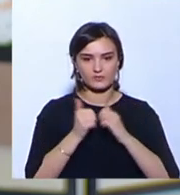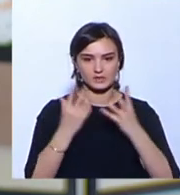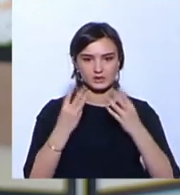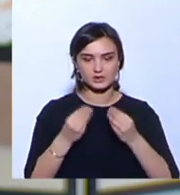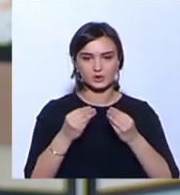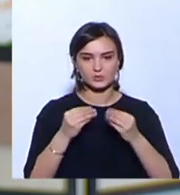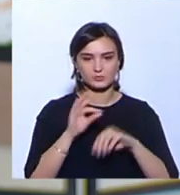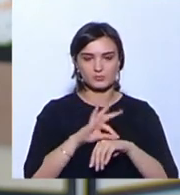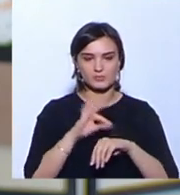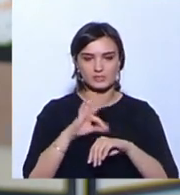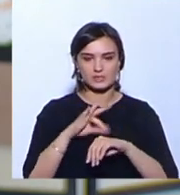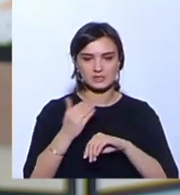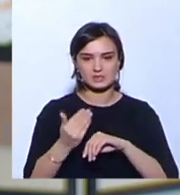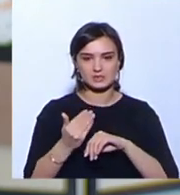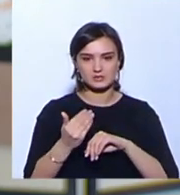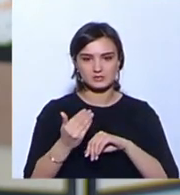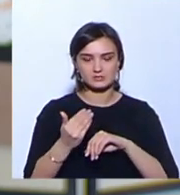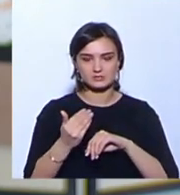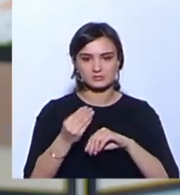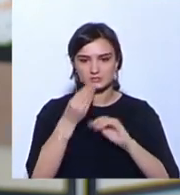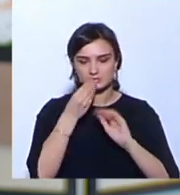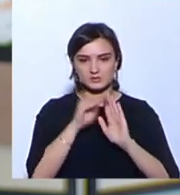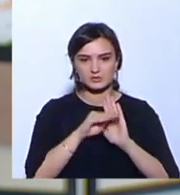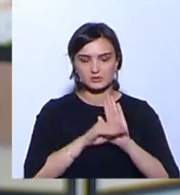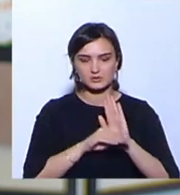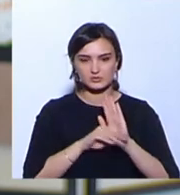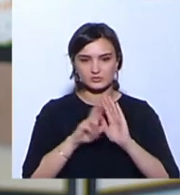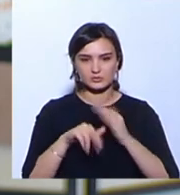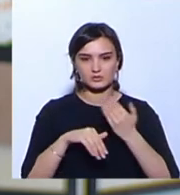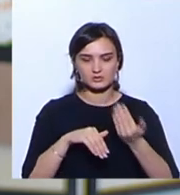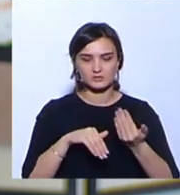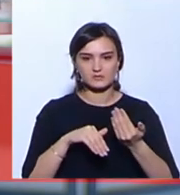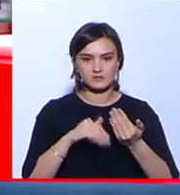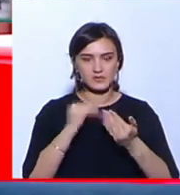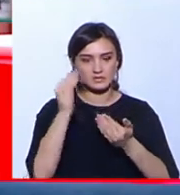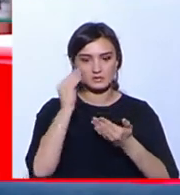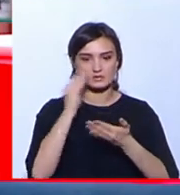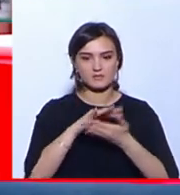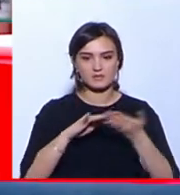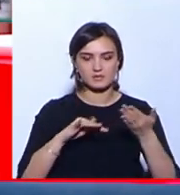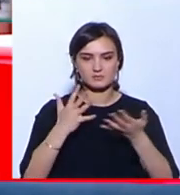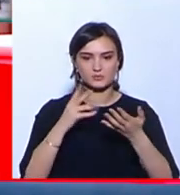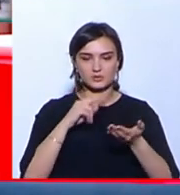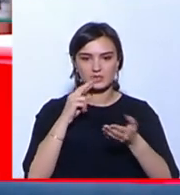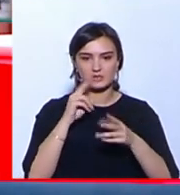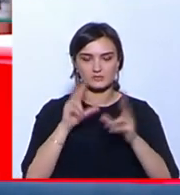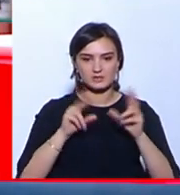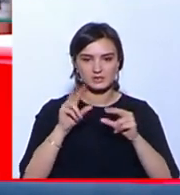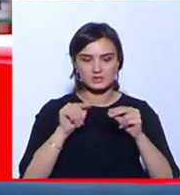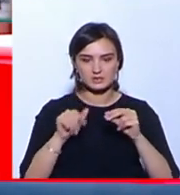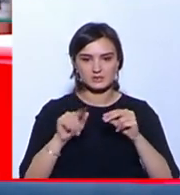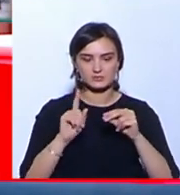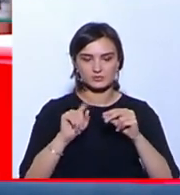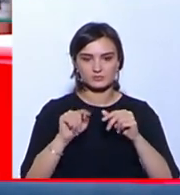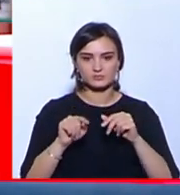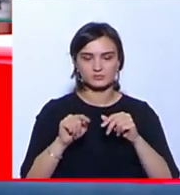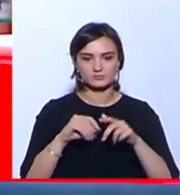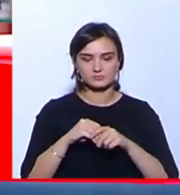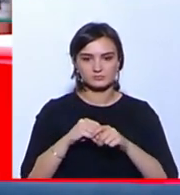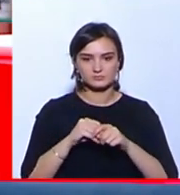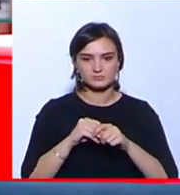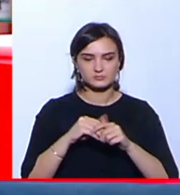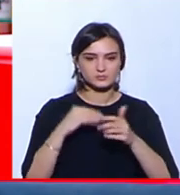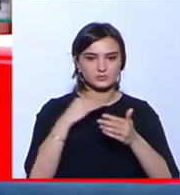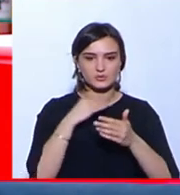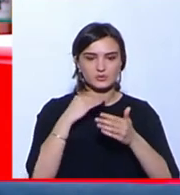ყოველდღიურ პაციენტის რაციონში. დიახ, მე თქვენს არსს გავაგრძელებ და თუ გავითვალისწინებთ, რომ